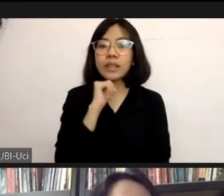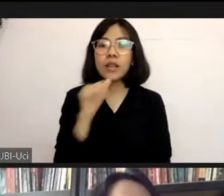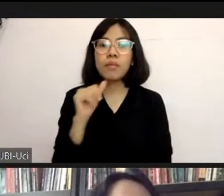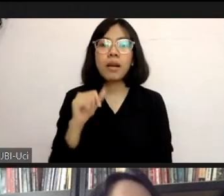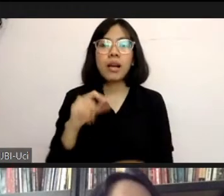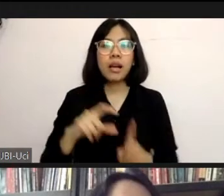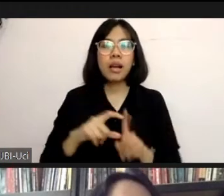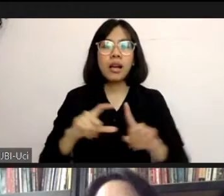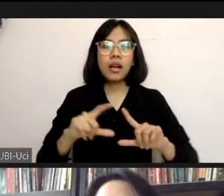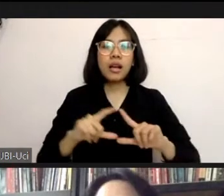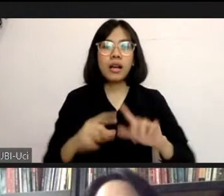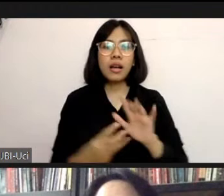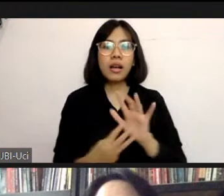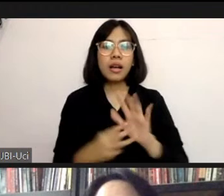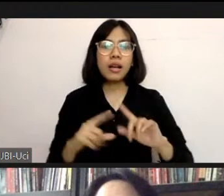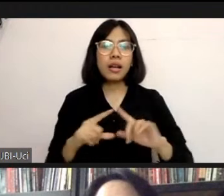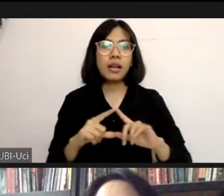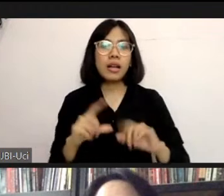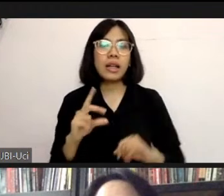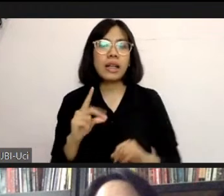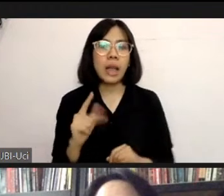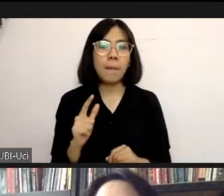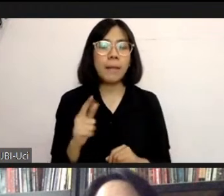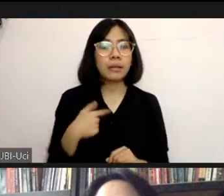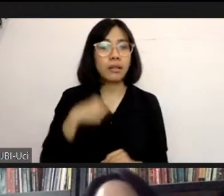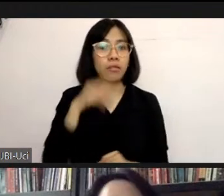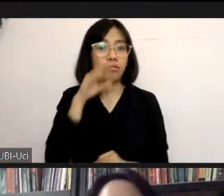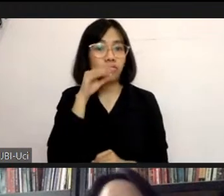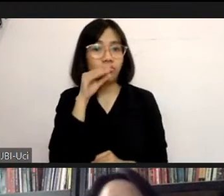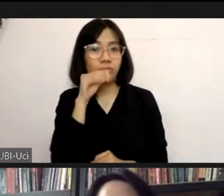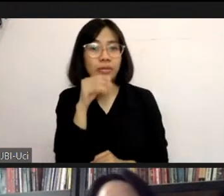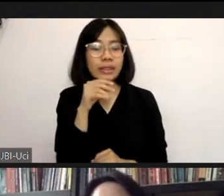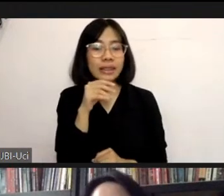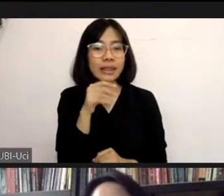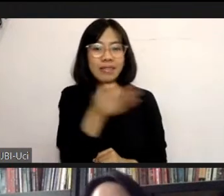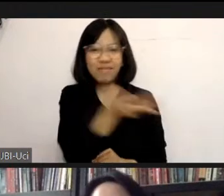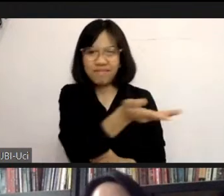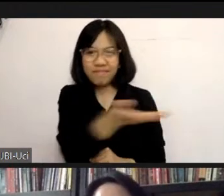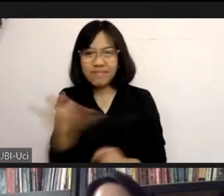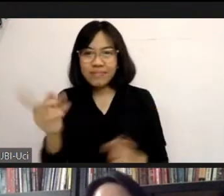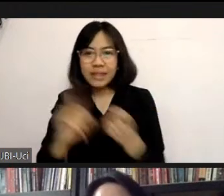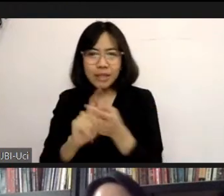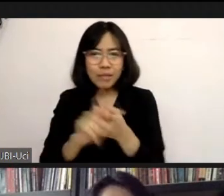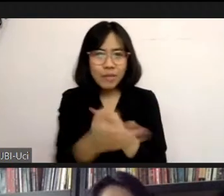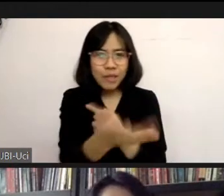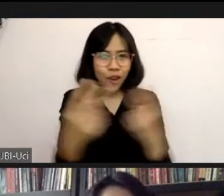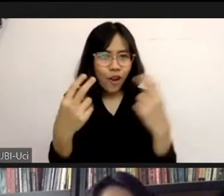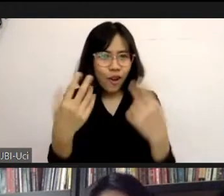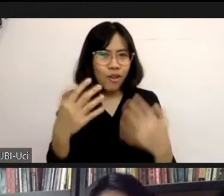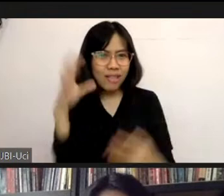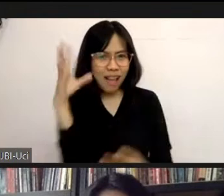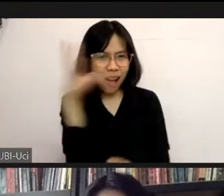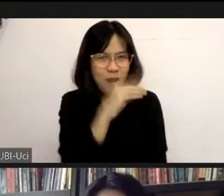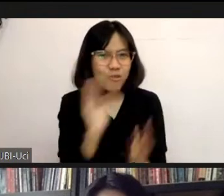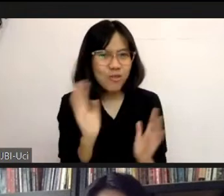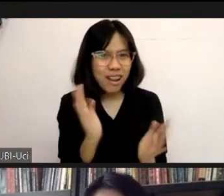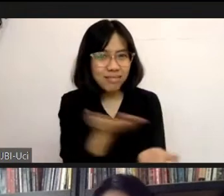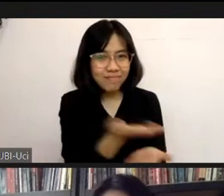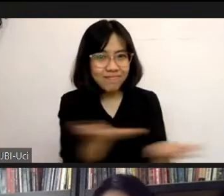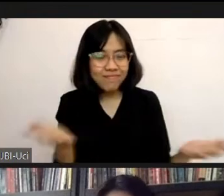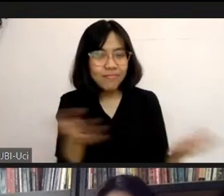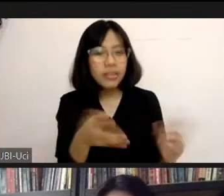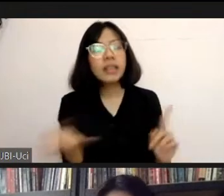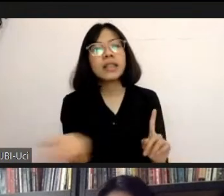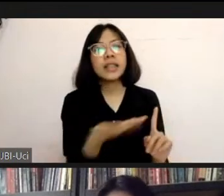Saya perkenalkan secara singkat, walaupun tentu teman-teman yang hadir tentu sudah mengenal beliau. Damar Juniarto